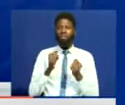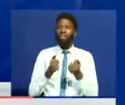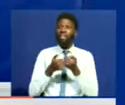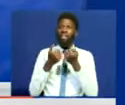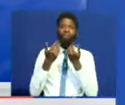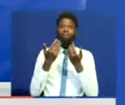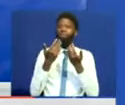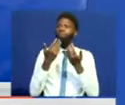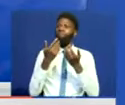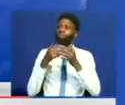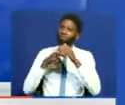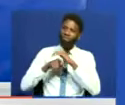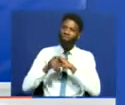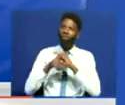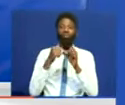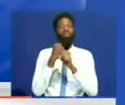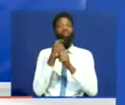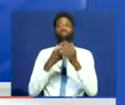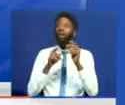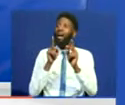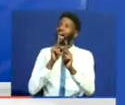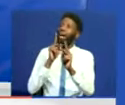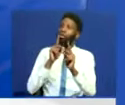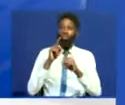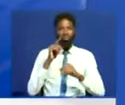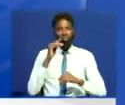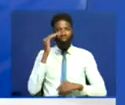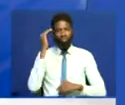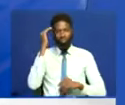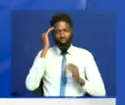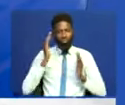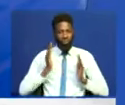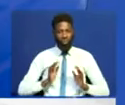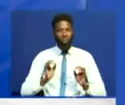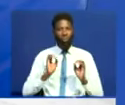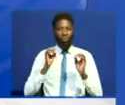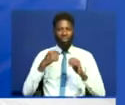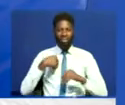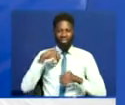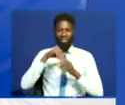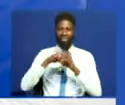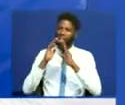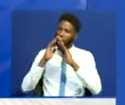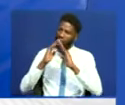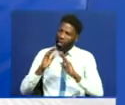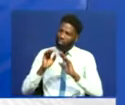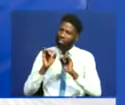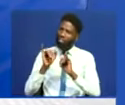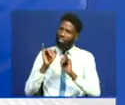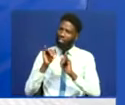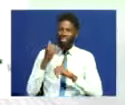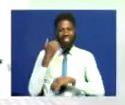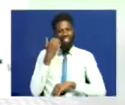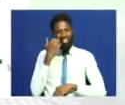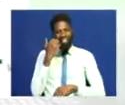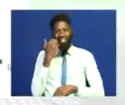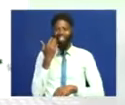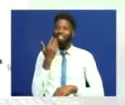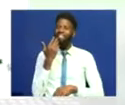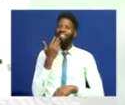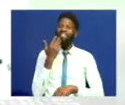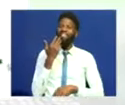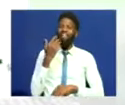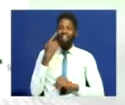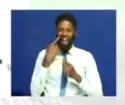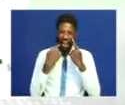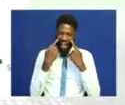nitafanya nini kwa familia yetu, hakuna mtu anakuwa anajua. So nilikuwa nashinda tu kwa nyumba analia nasema sasa kutakuwaje. She opted